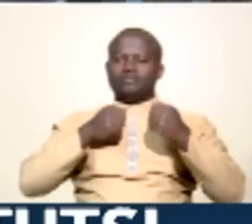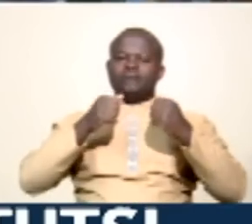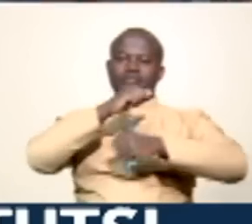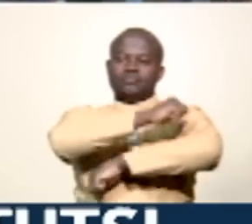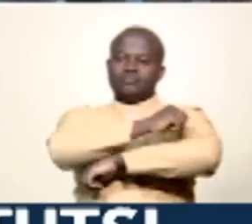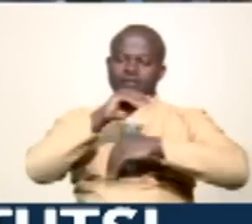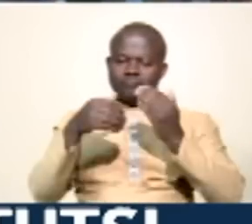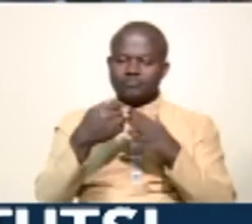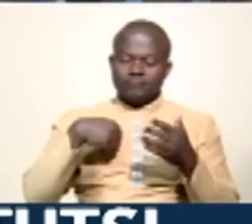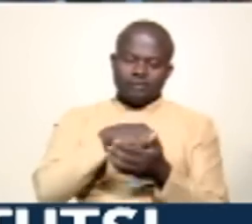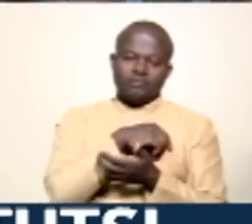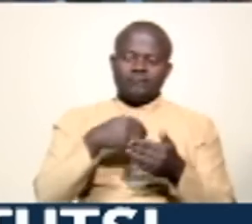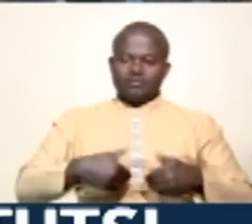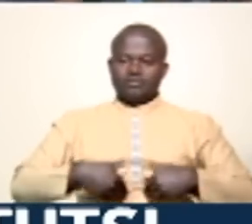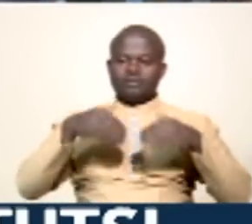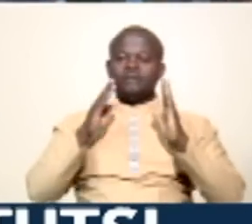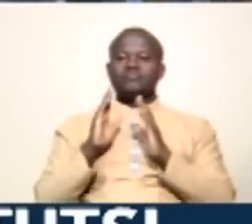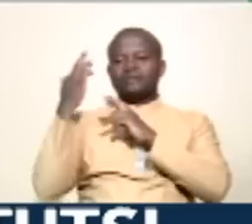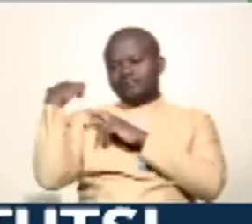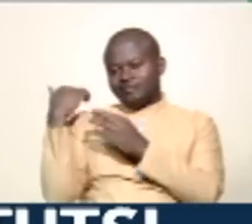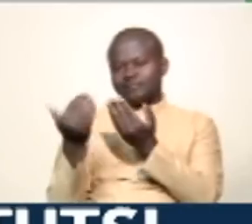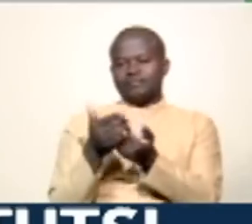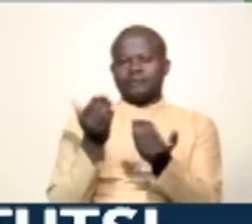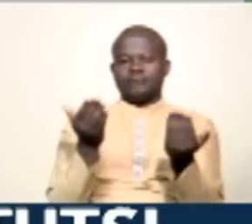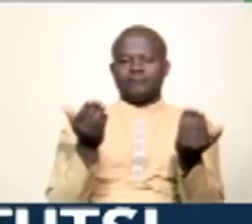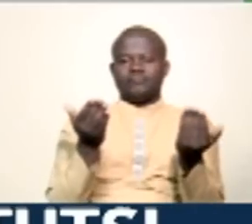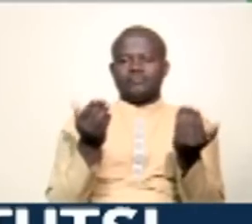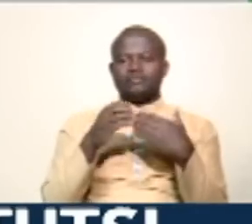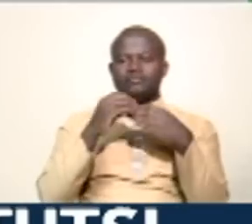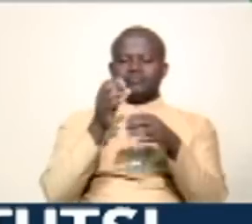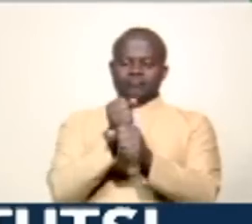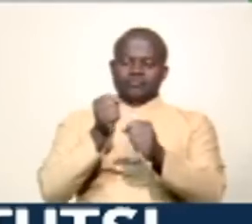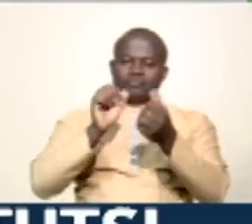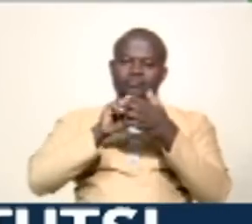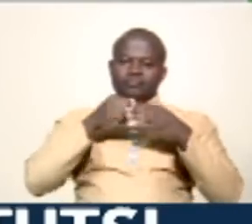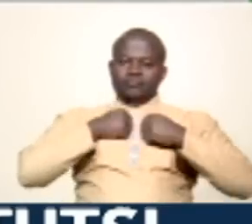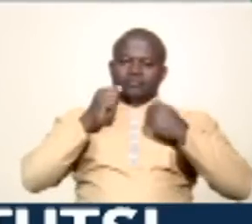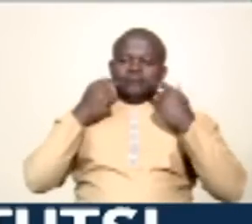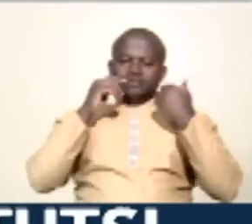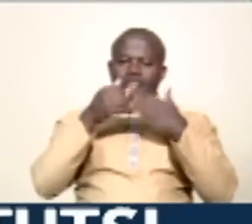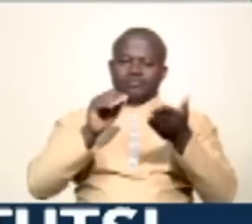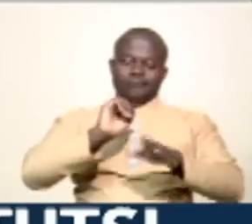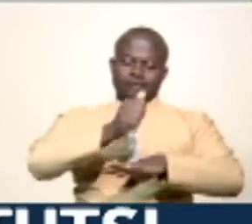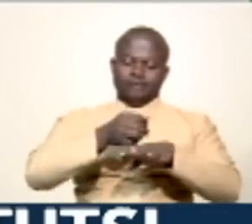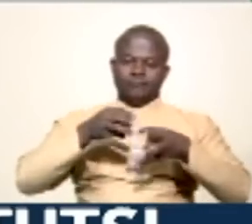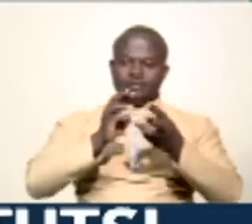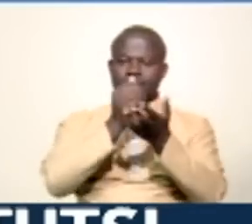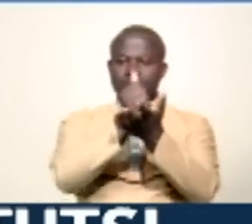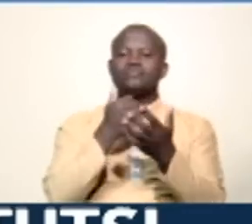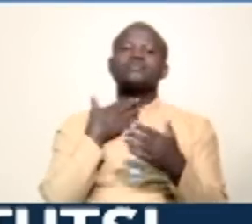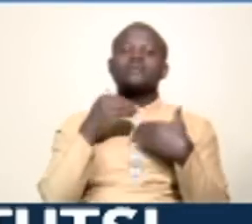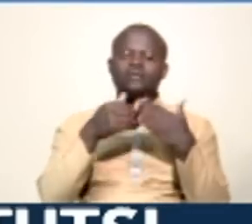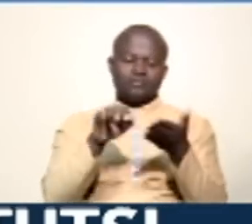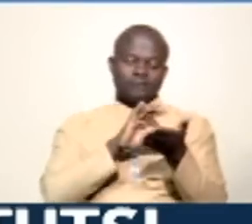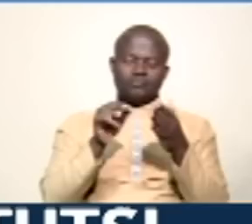abanyeshuri bacu urubyiruko rw'u Rwanda bashizwe kurera. Ubuyobozi bw'urugaga rw'abanditse mu Rwanda kandi ruvuga ko rwashyizeho uburyo bwo gufasha abashaka